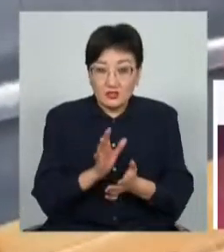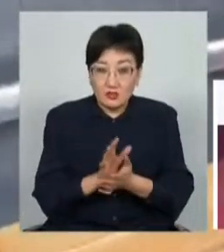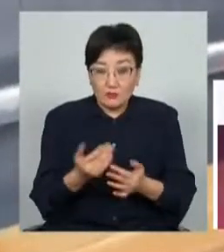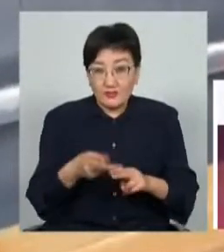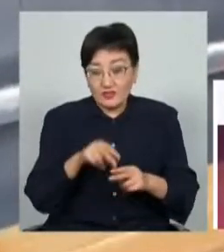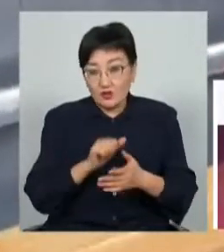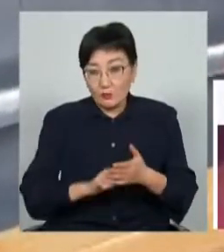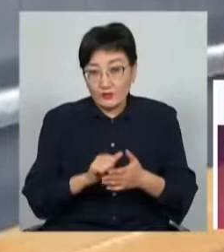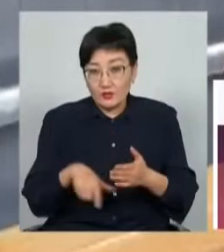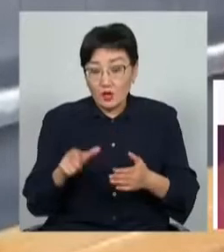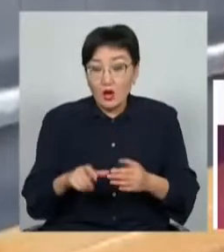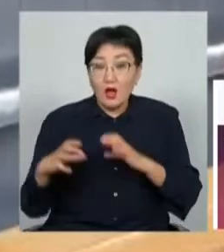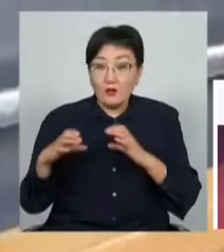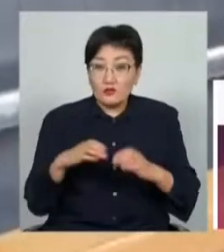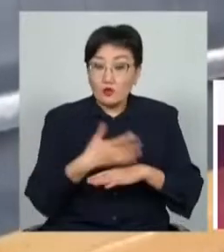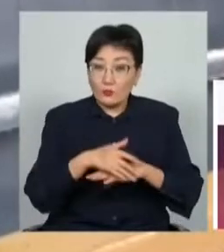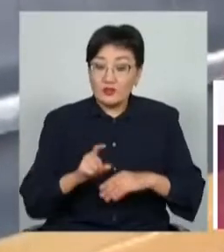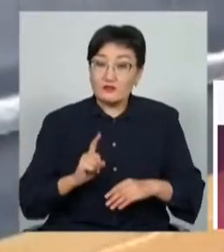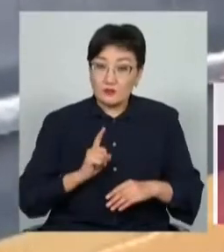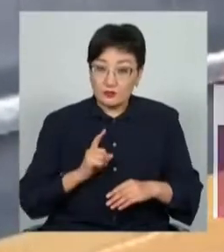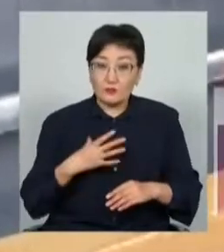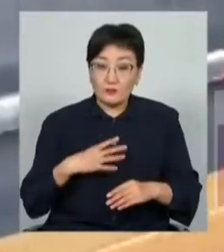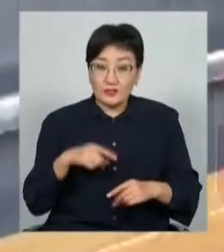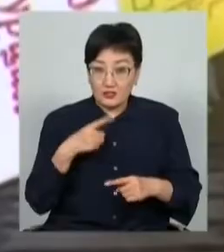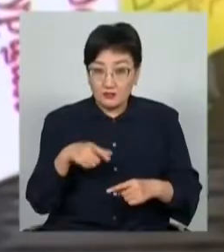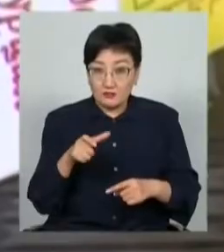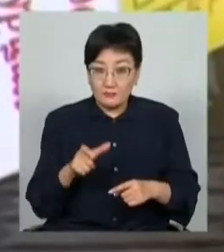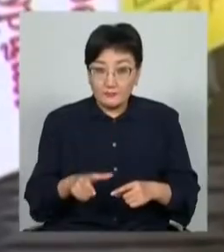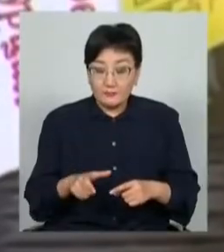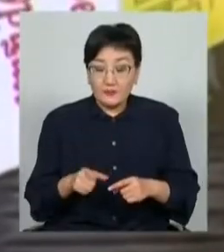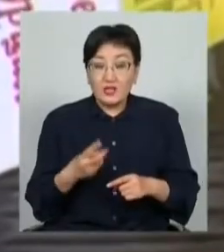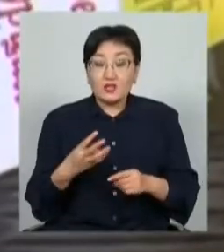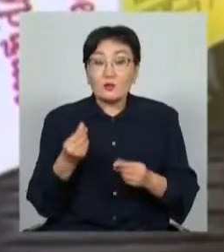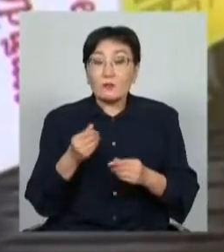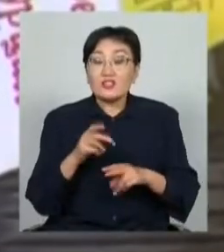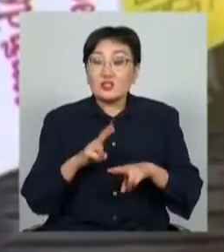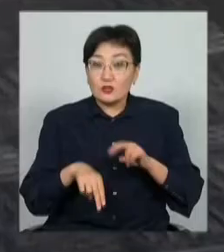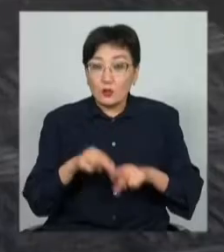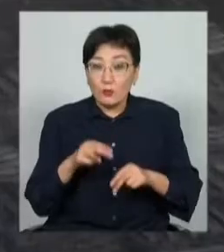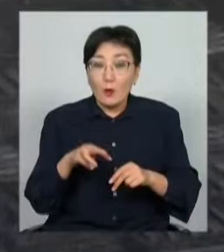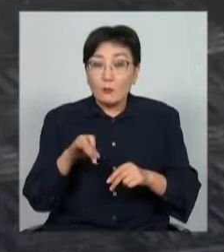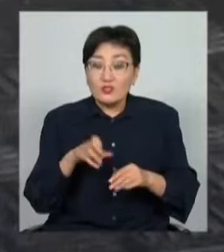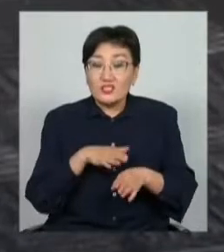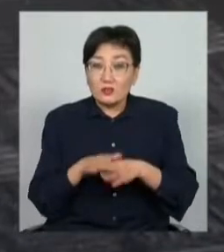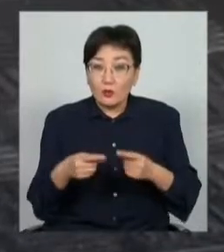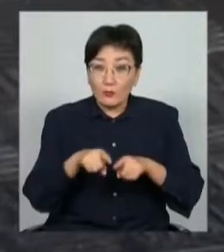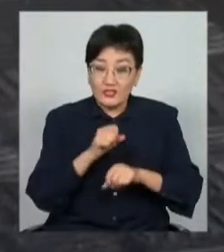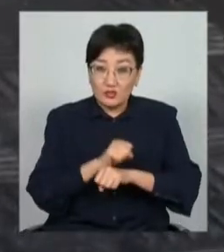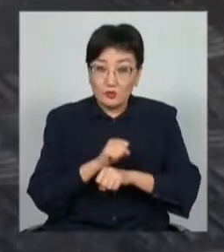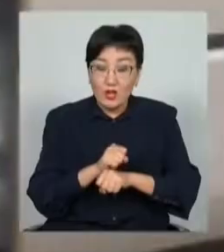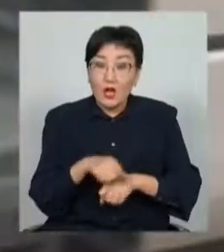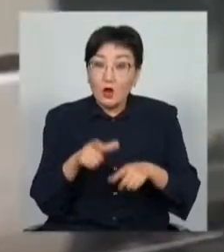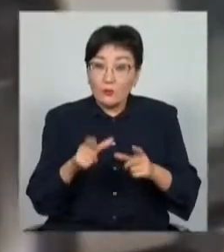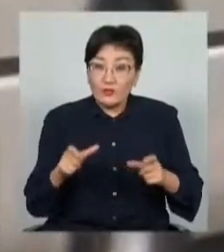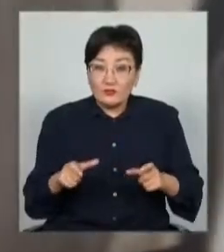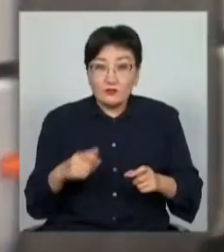кейде тұрғындар автобуста сыртта тұрып күтуге мәжбүрміз дейді. Қыруар қаржыға салынып, қоқысқа толған мұндай аялдамаға